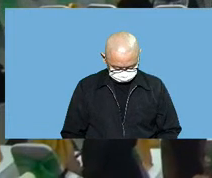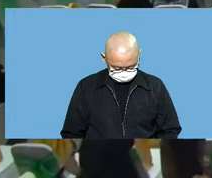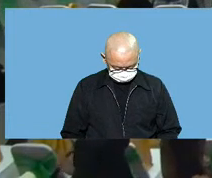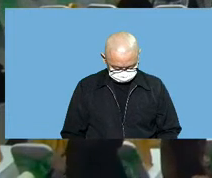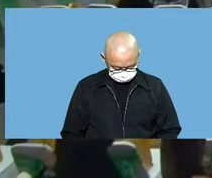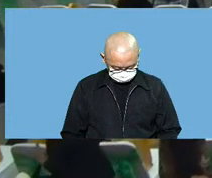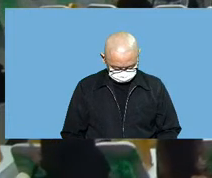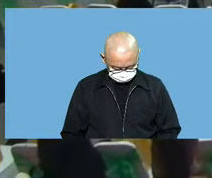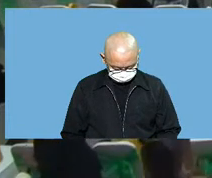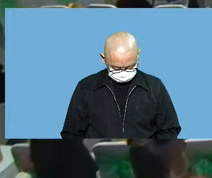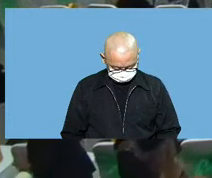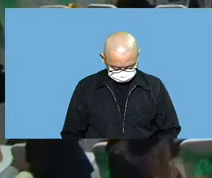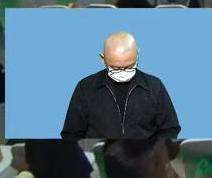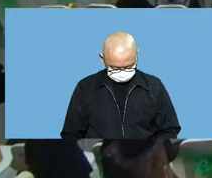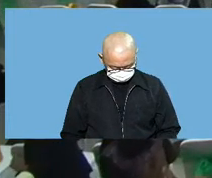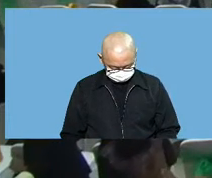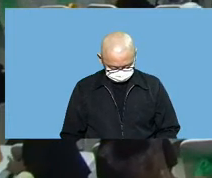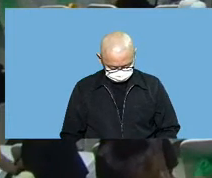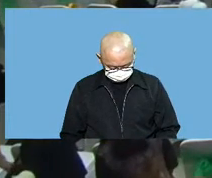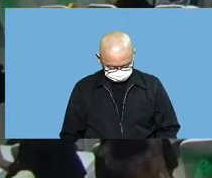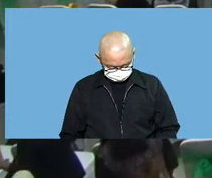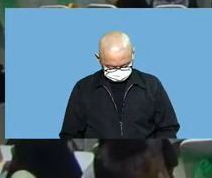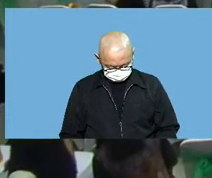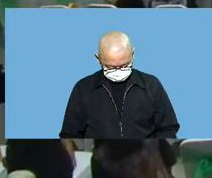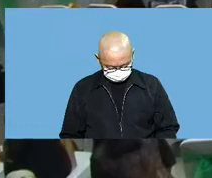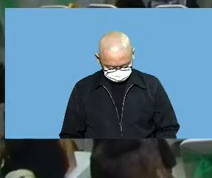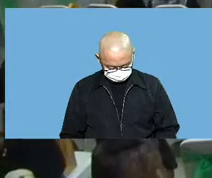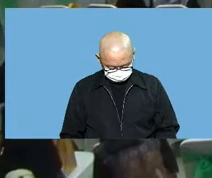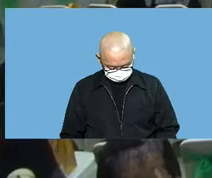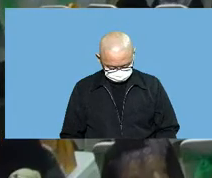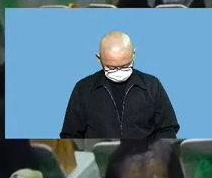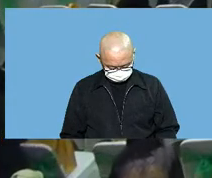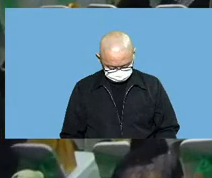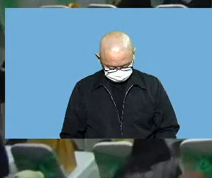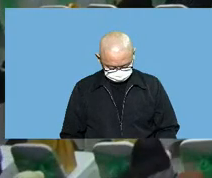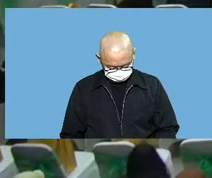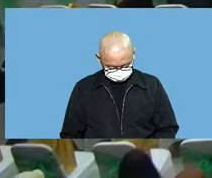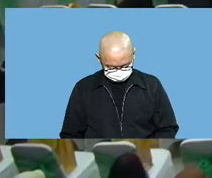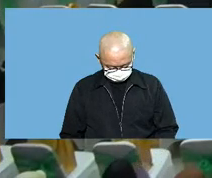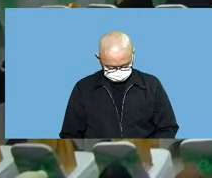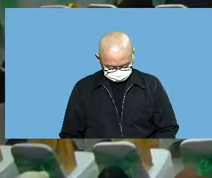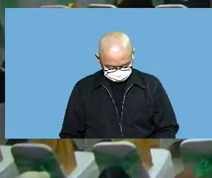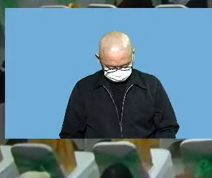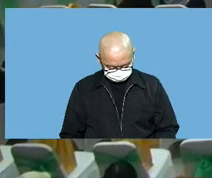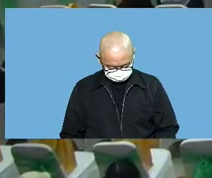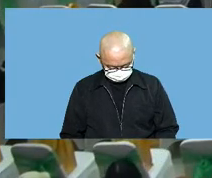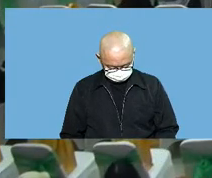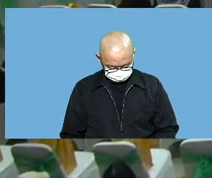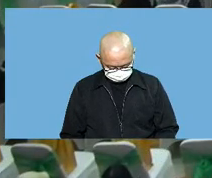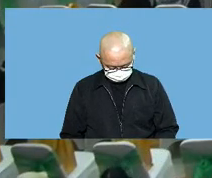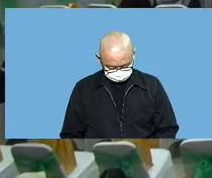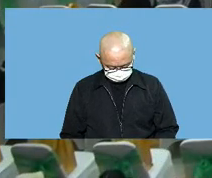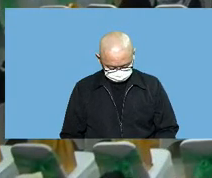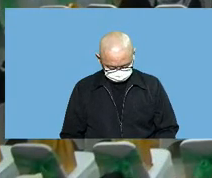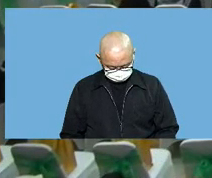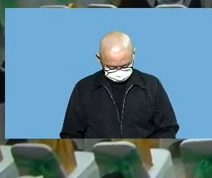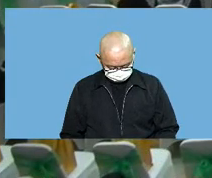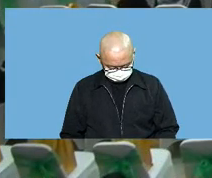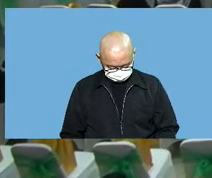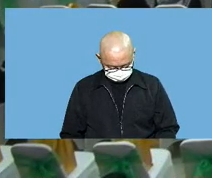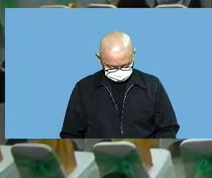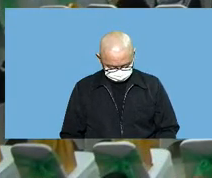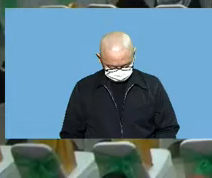Hadirin yang kami hormati, acara akan segera kita mulai. Kami mohon berkenan Bapak Ibu undangan untuk dapat menempati tempat duduk yang telah